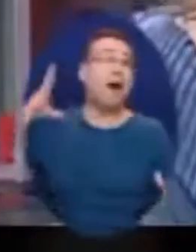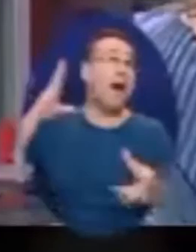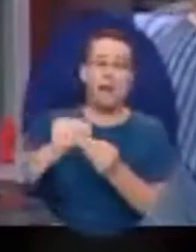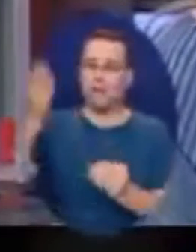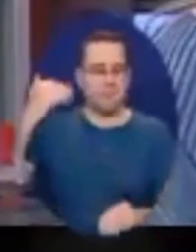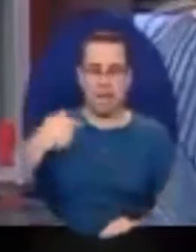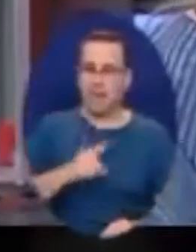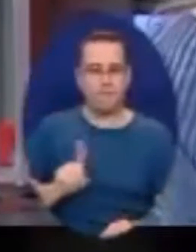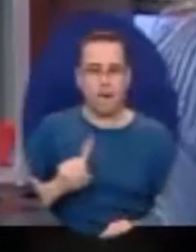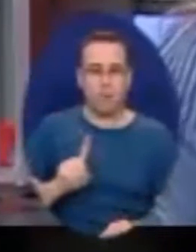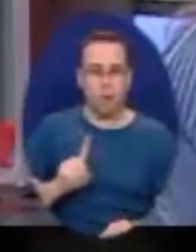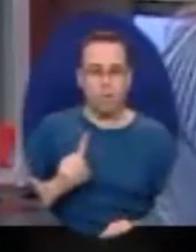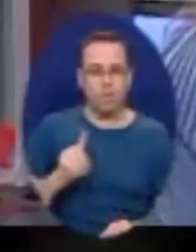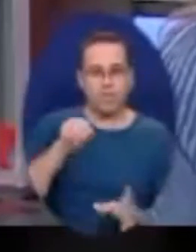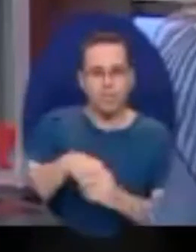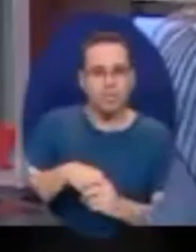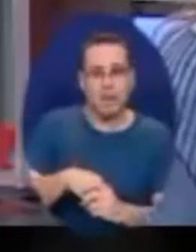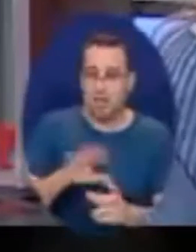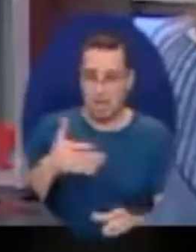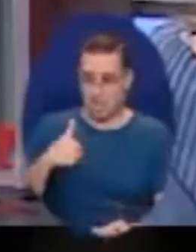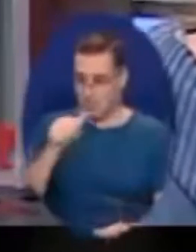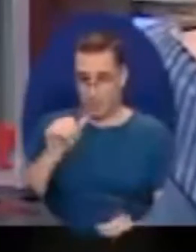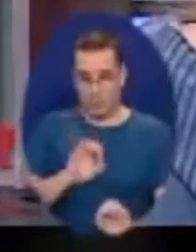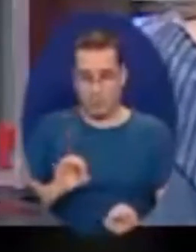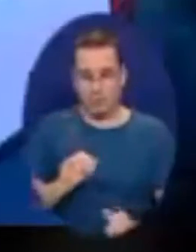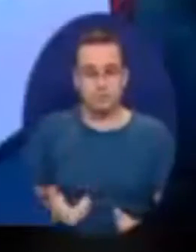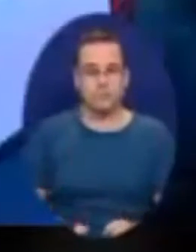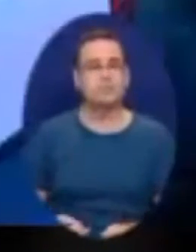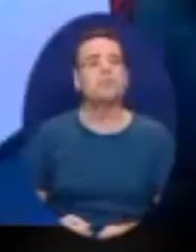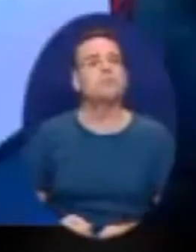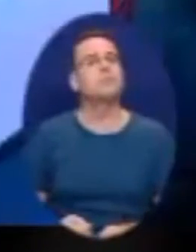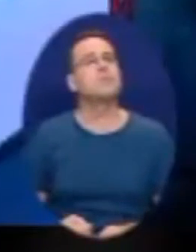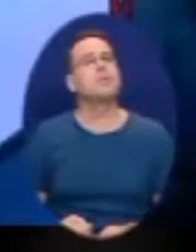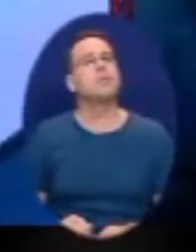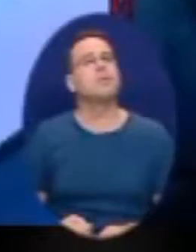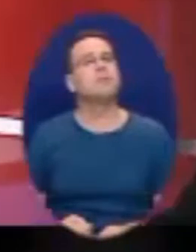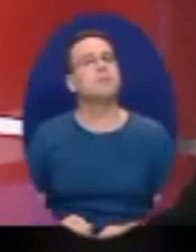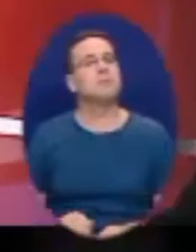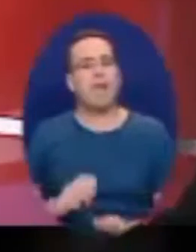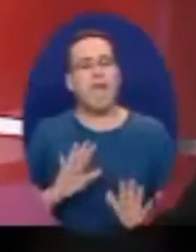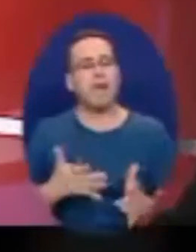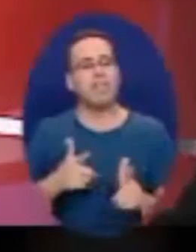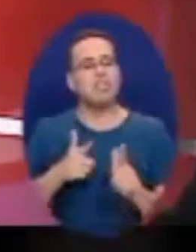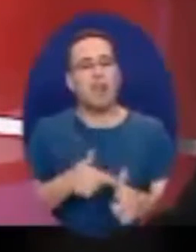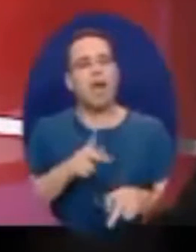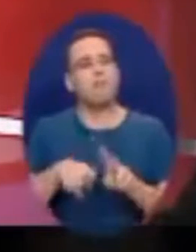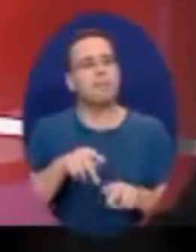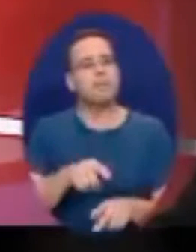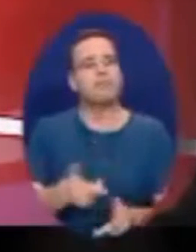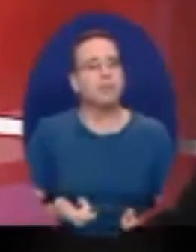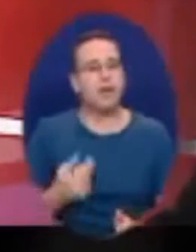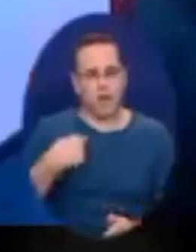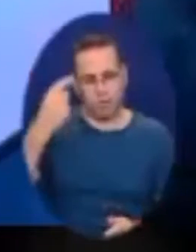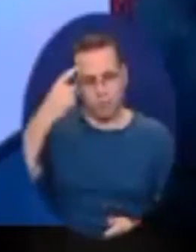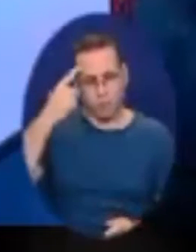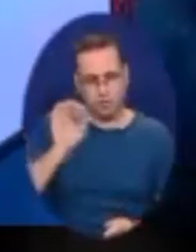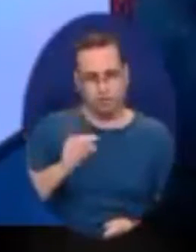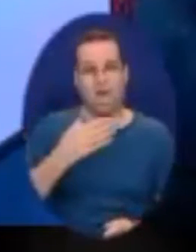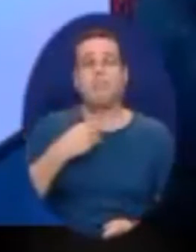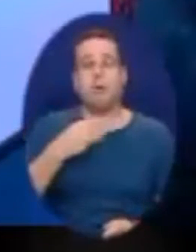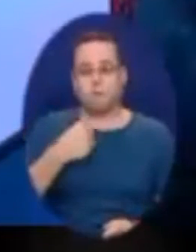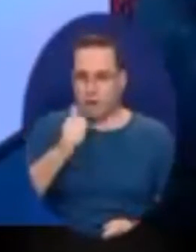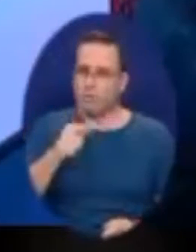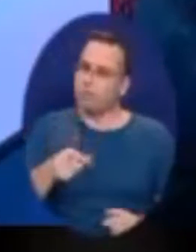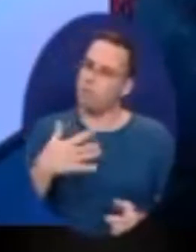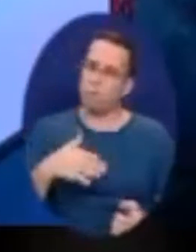הייתי נכנסת, לא הייתי שותה. איך נלחמים בזה? אני יודע שההתמכרות לאלכוהול היא מאוד